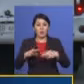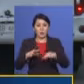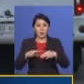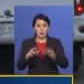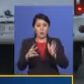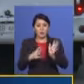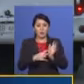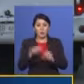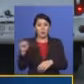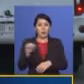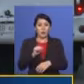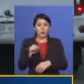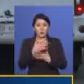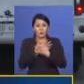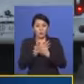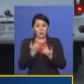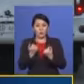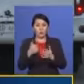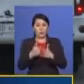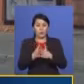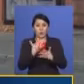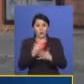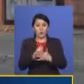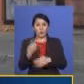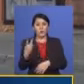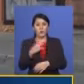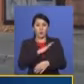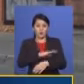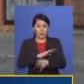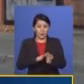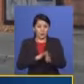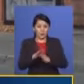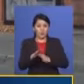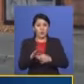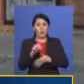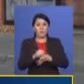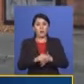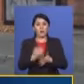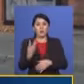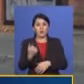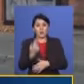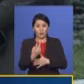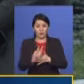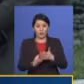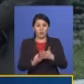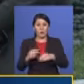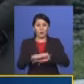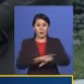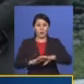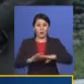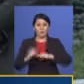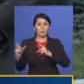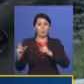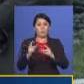8-ні жүргізуші табылмай отырғандықтан осы уақытқа дейін өз жұмысын екеуі ғана іске асырған. Сол себепті кірісінен шығыны көп қоғамдық көліктің бұл бағытын